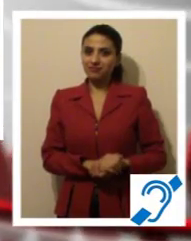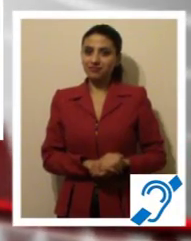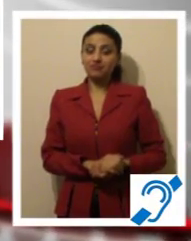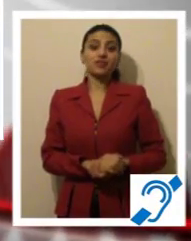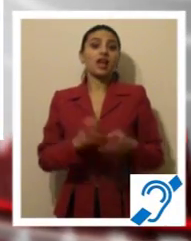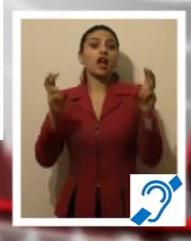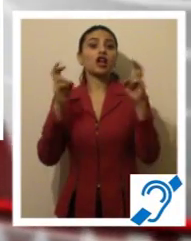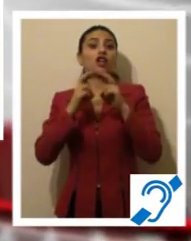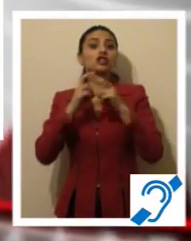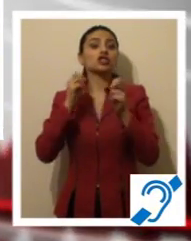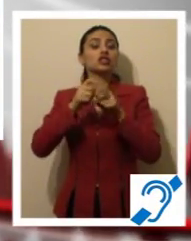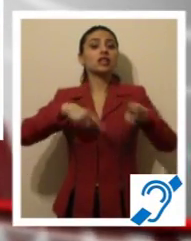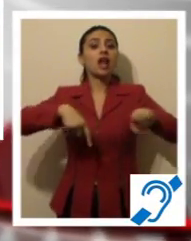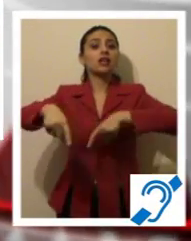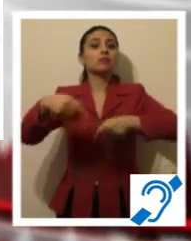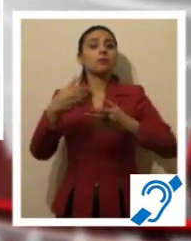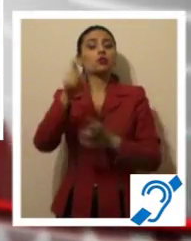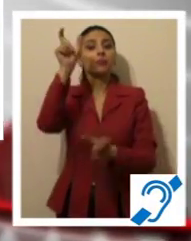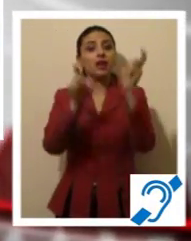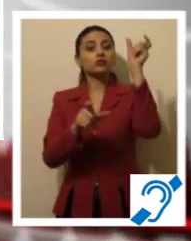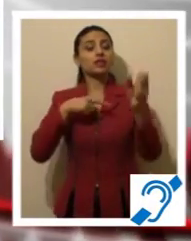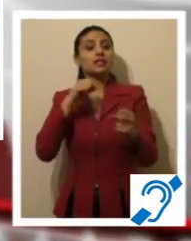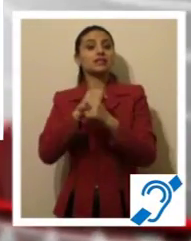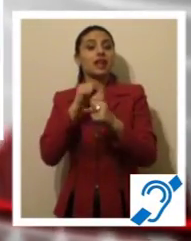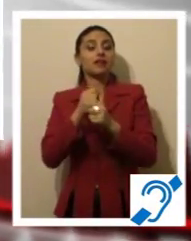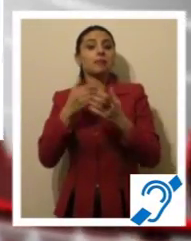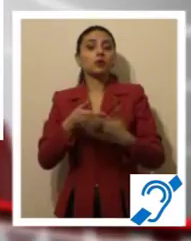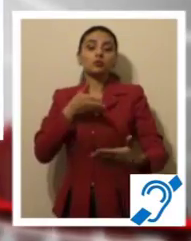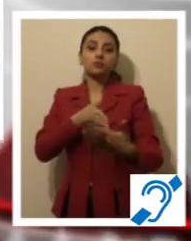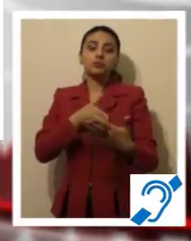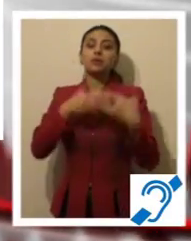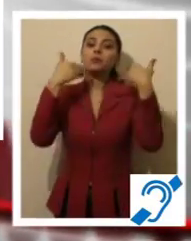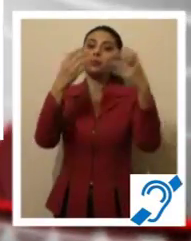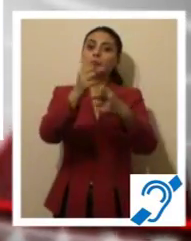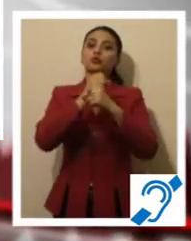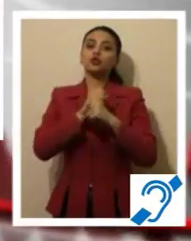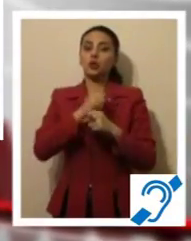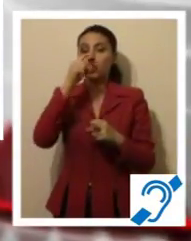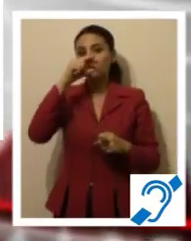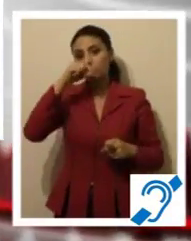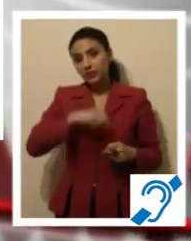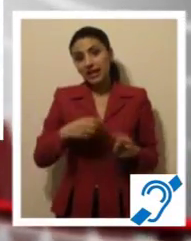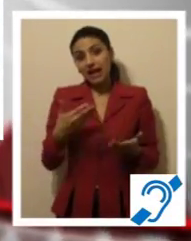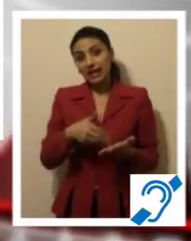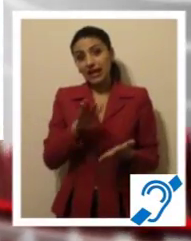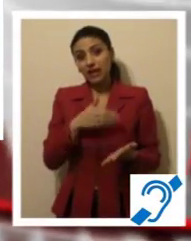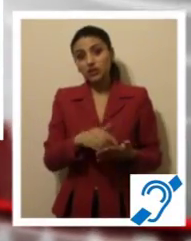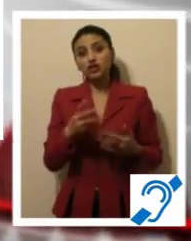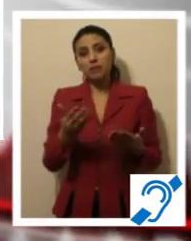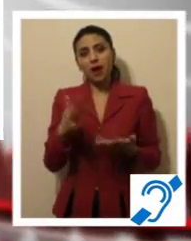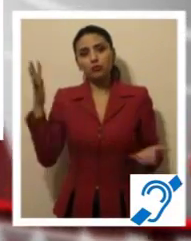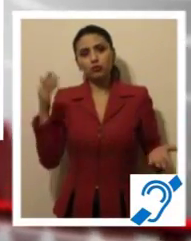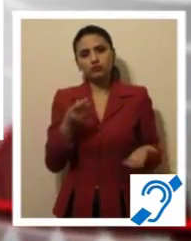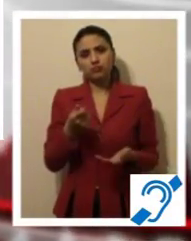Energia termică și transportul public de persoane sunt serviciile subvenționate de la bugetul local al Piteștiului pentru care se cheltuiesc cei mai mulți